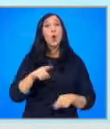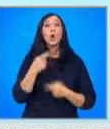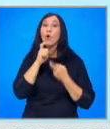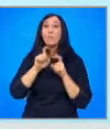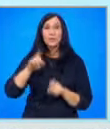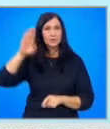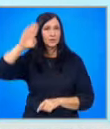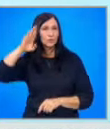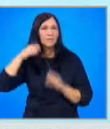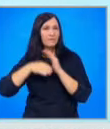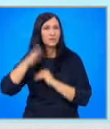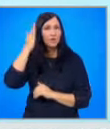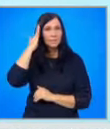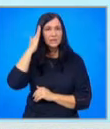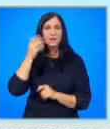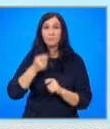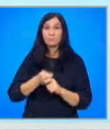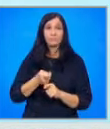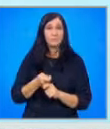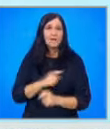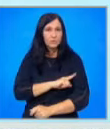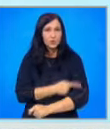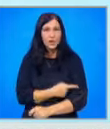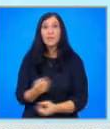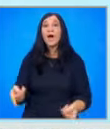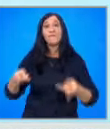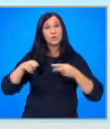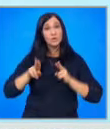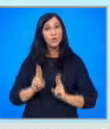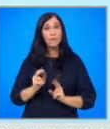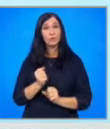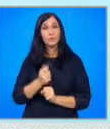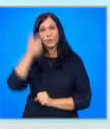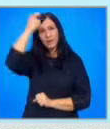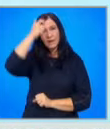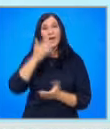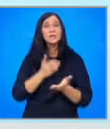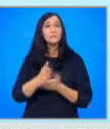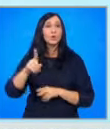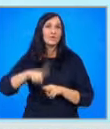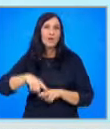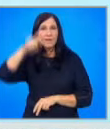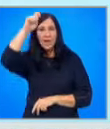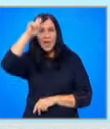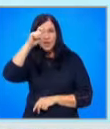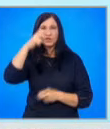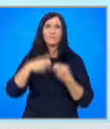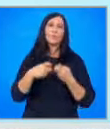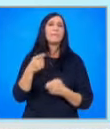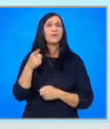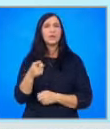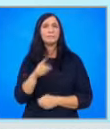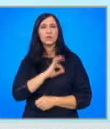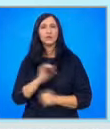че служебният вътрешен министър полага усилия да възстанови нормалното функциониране на МВР. Според Иван Гешев, проблемите там